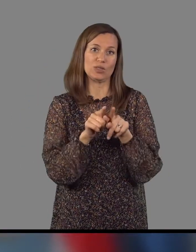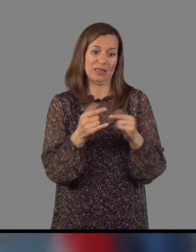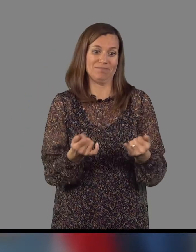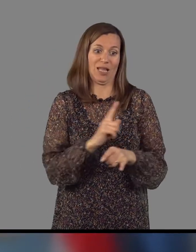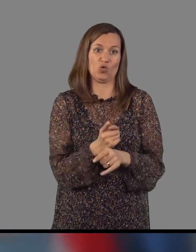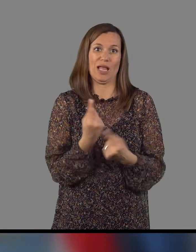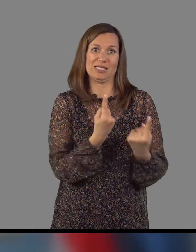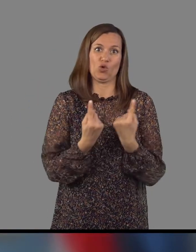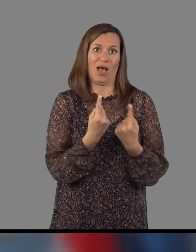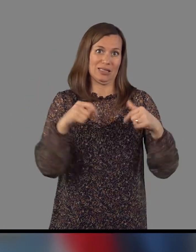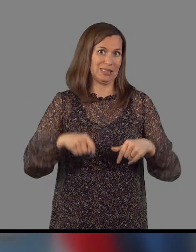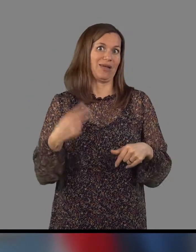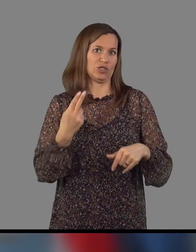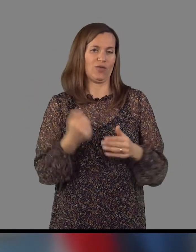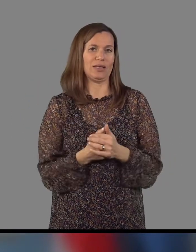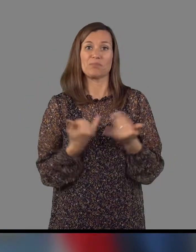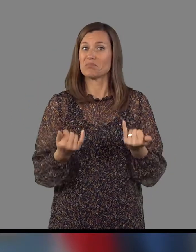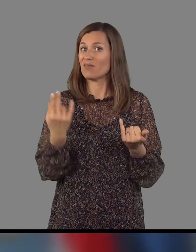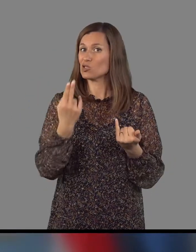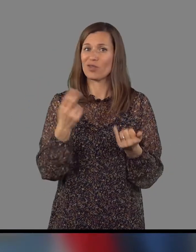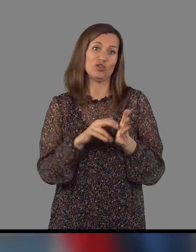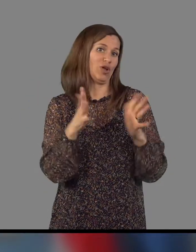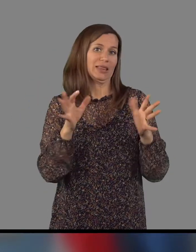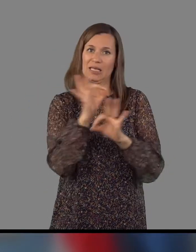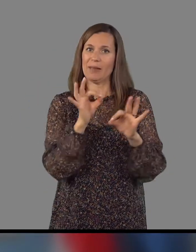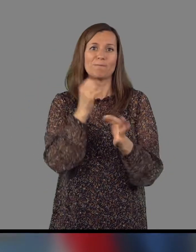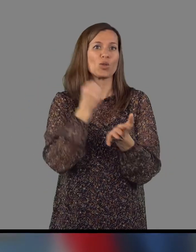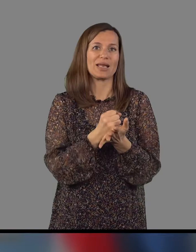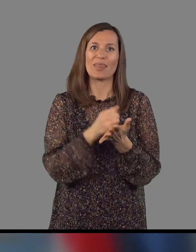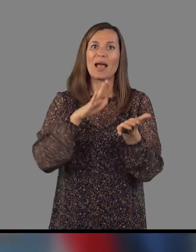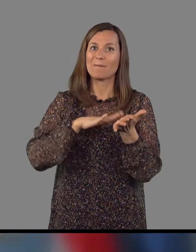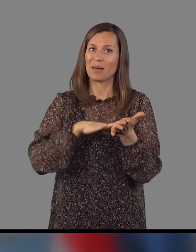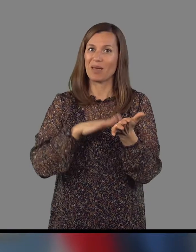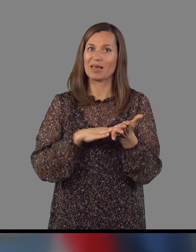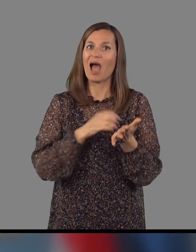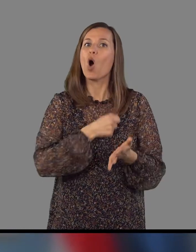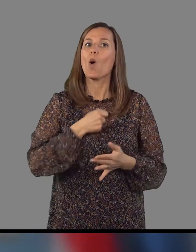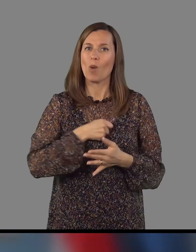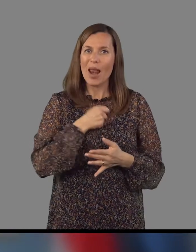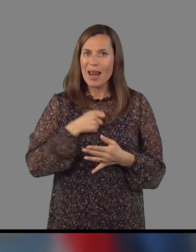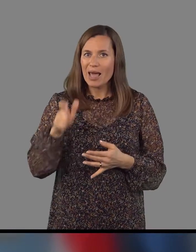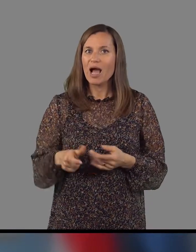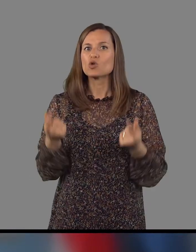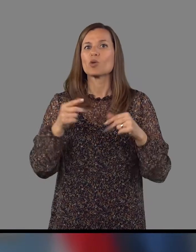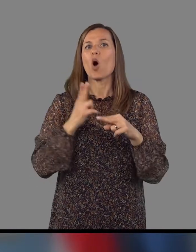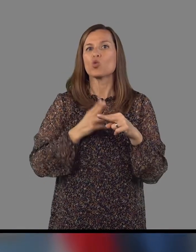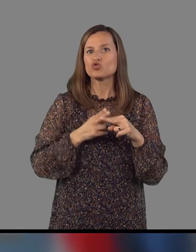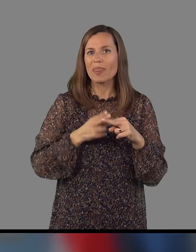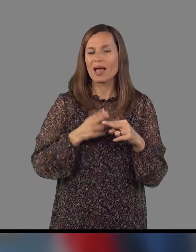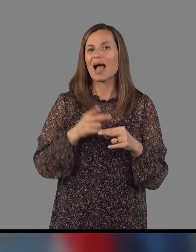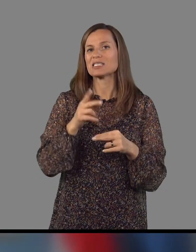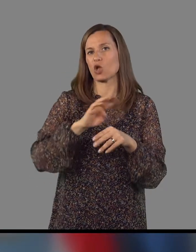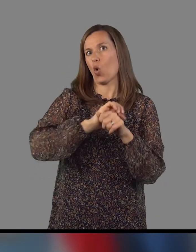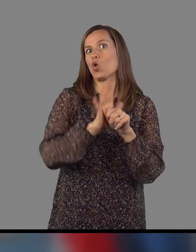trenutno situacijo. Trenutno še v Sloveniji nimamo potrjenega primera obolelega oziroma